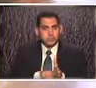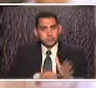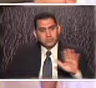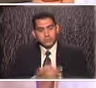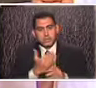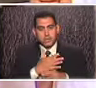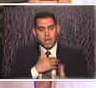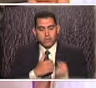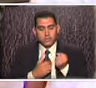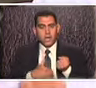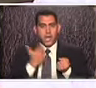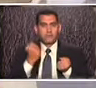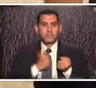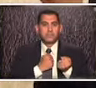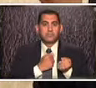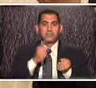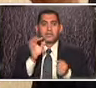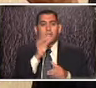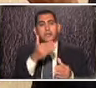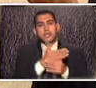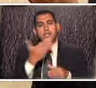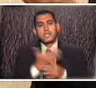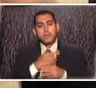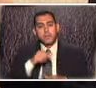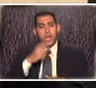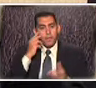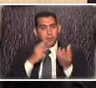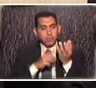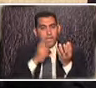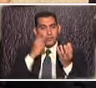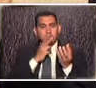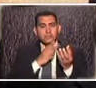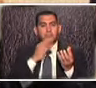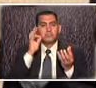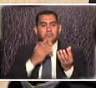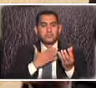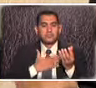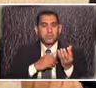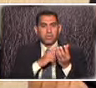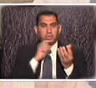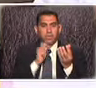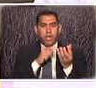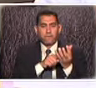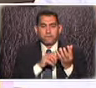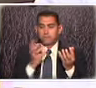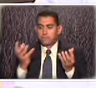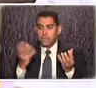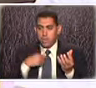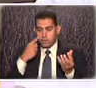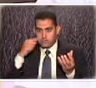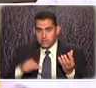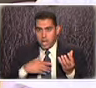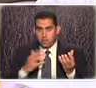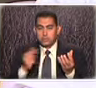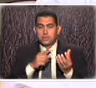مقابل ان ياخذ ما يريد لماذا بدات المساله وكان المثاليه ضعف والواقعيه قوه عندما تكون